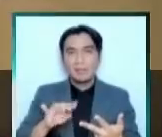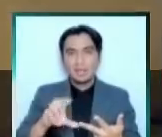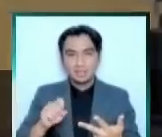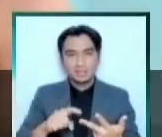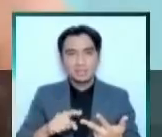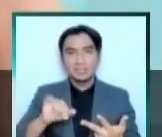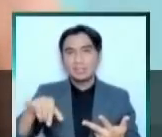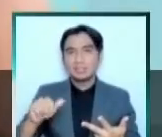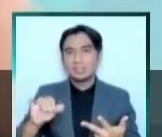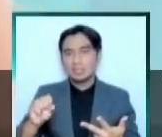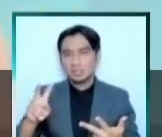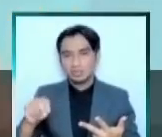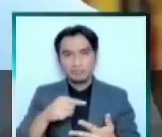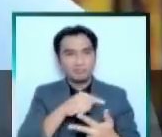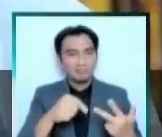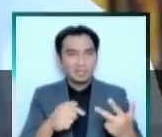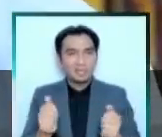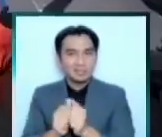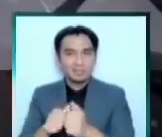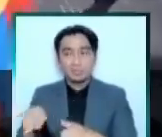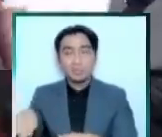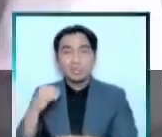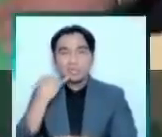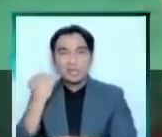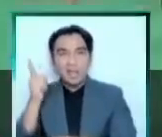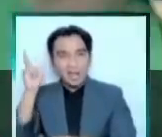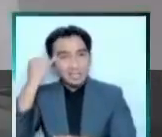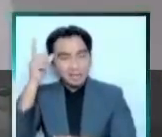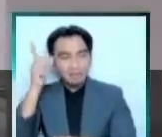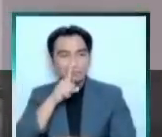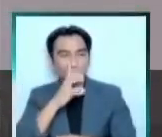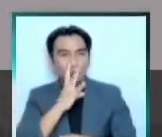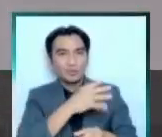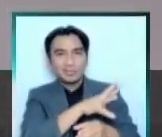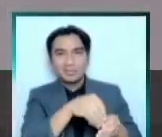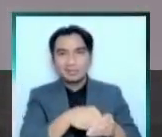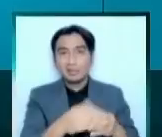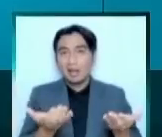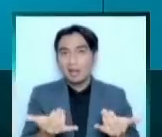Jason Gainza. Excited din daw si John Lloyd sa makakasama niya ngayong Pasko.